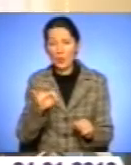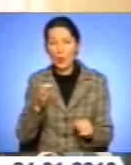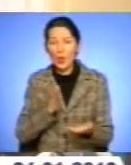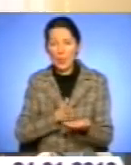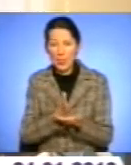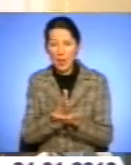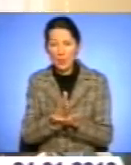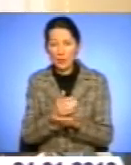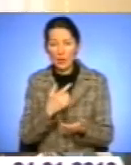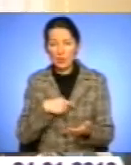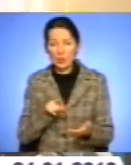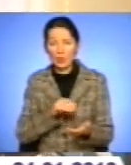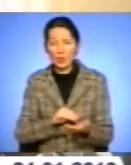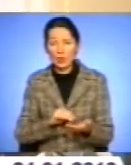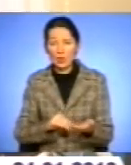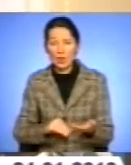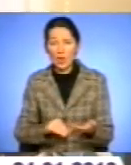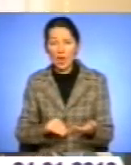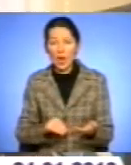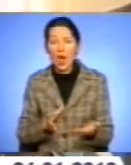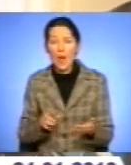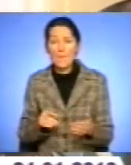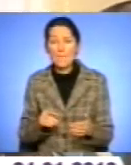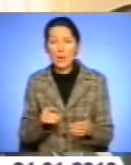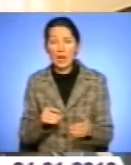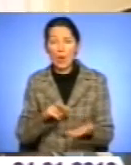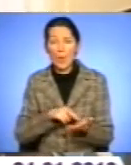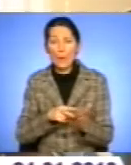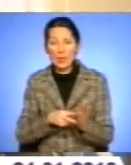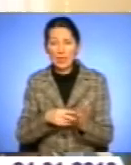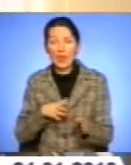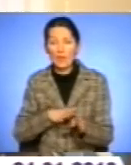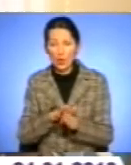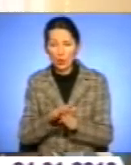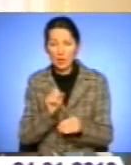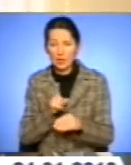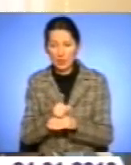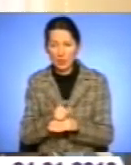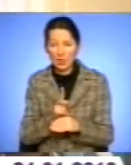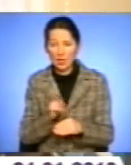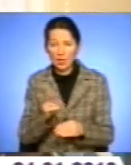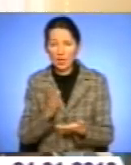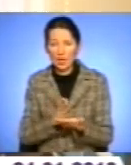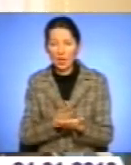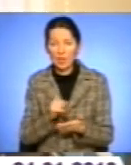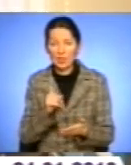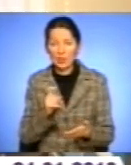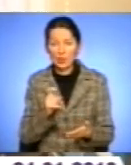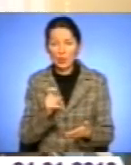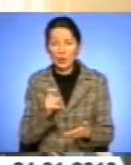одними з найнижчих в Україні. А це все ж таки основа нашої з вами діяльності.